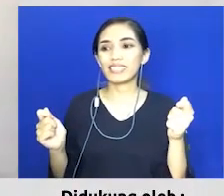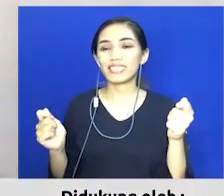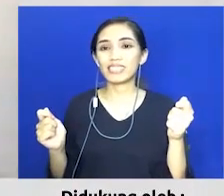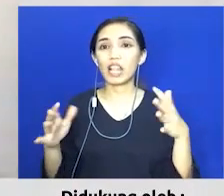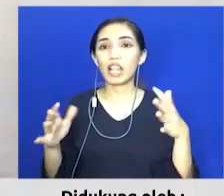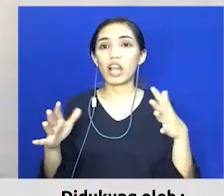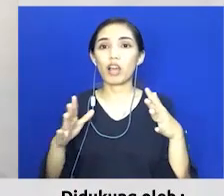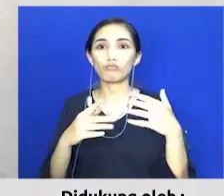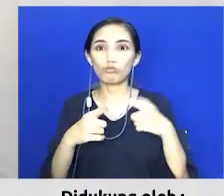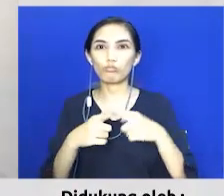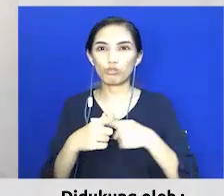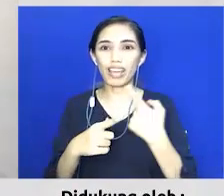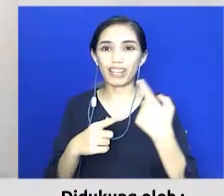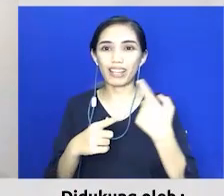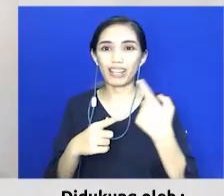merayakan